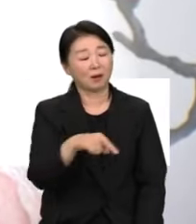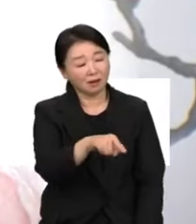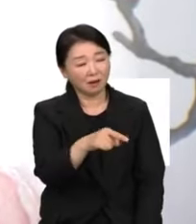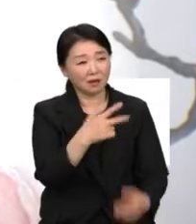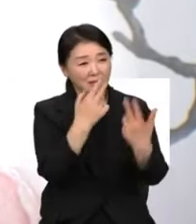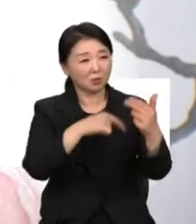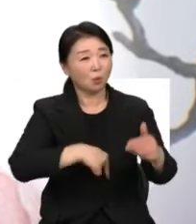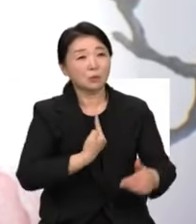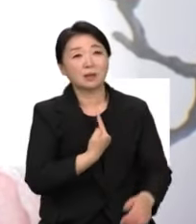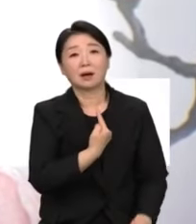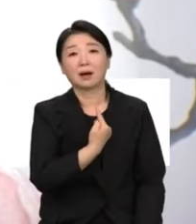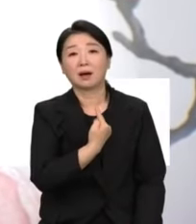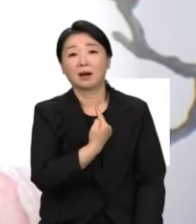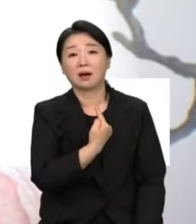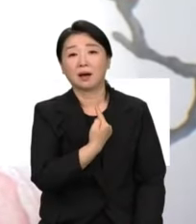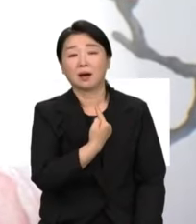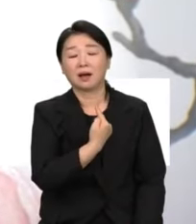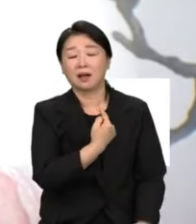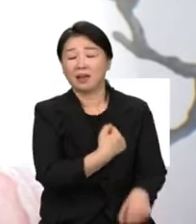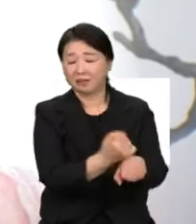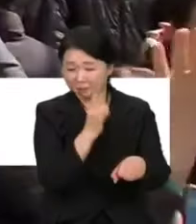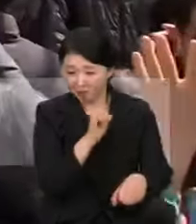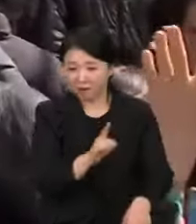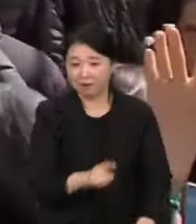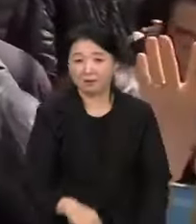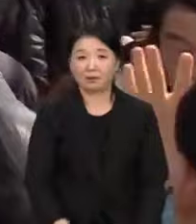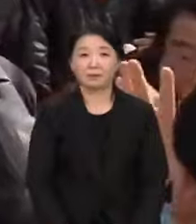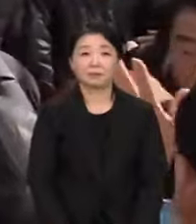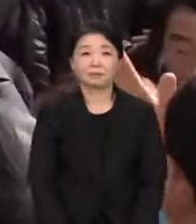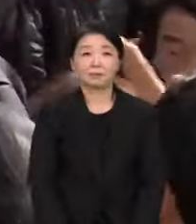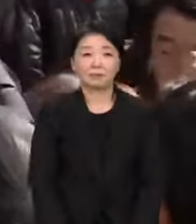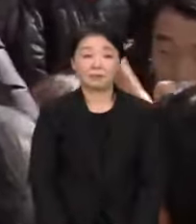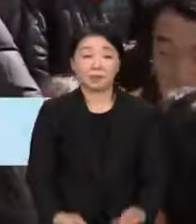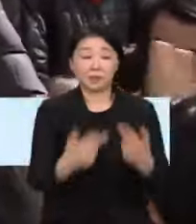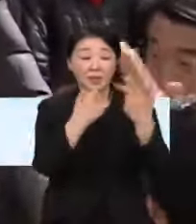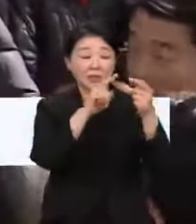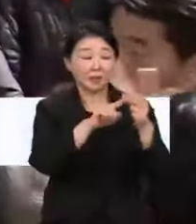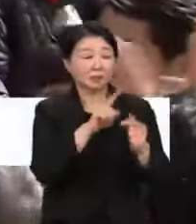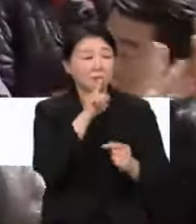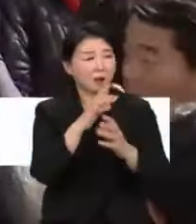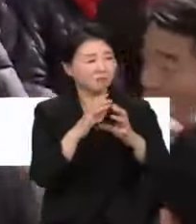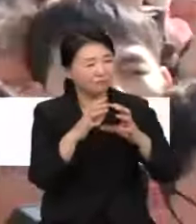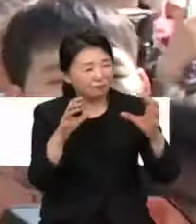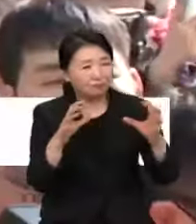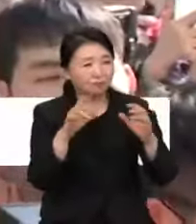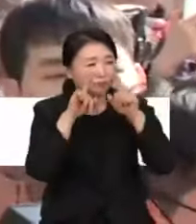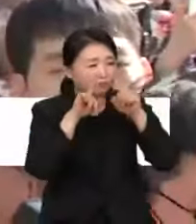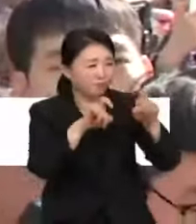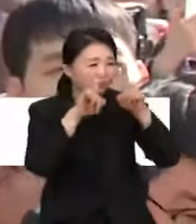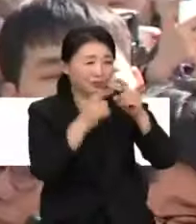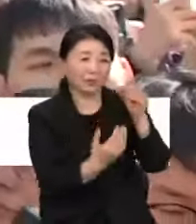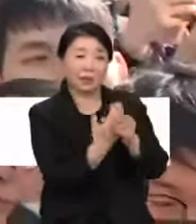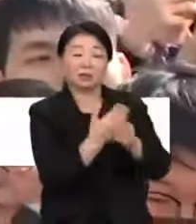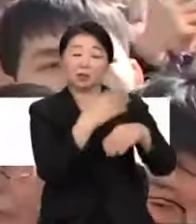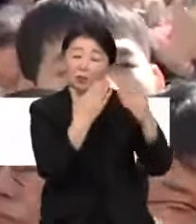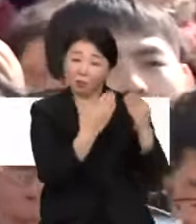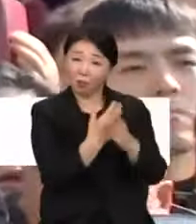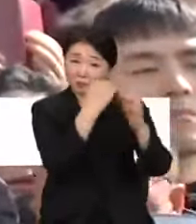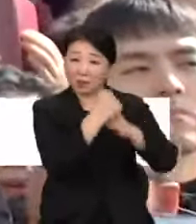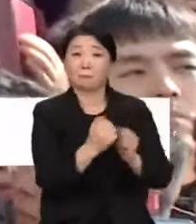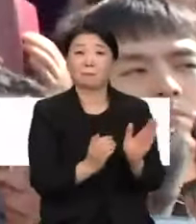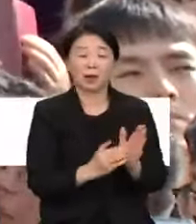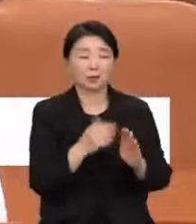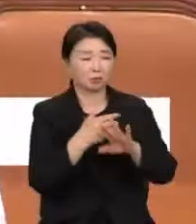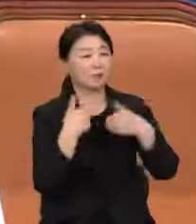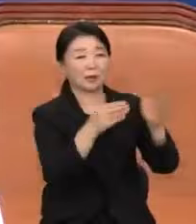대표 한 명이 했다는 겁니다. 그간 이 대표를 둘러싸고 불거진 각종 의혹과 사건들을 모두 나열하며 역공에